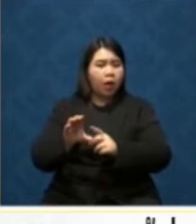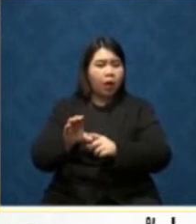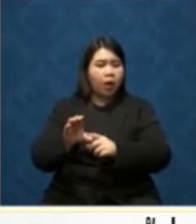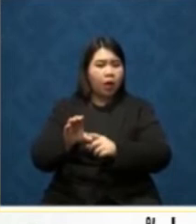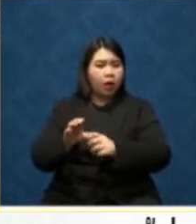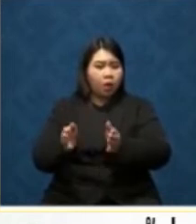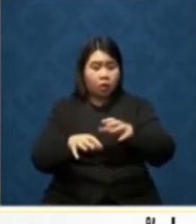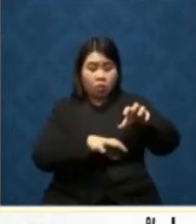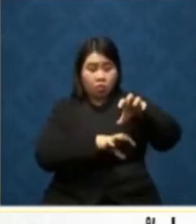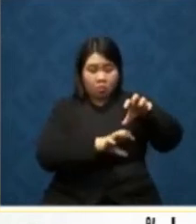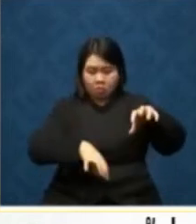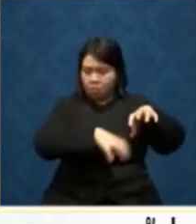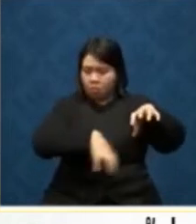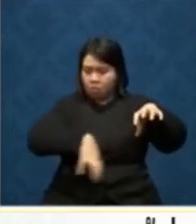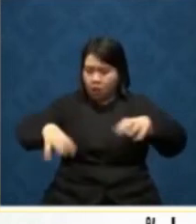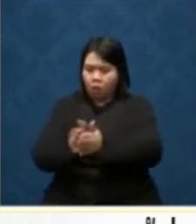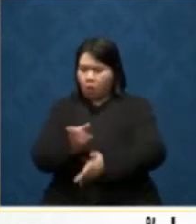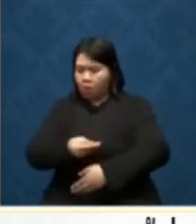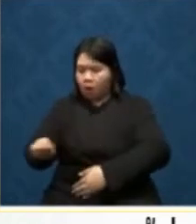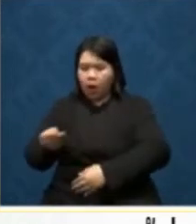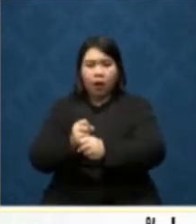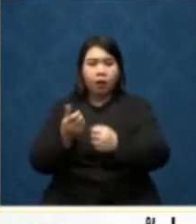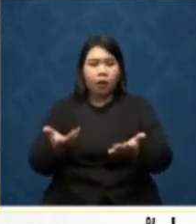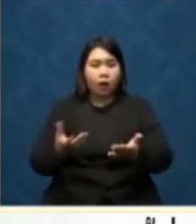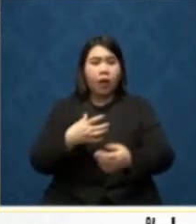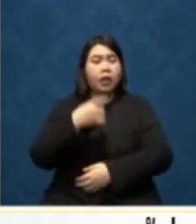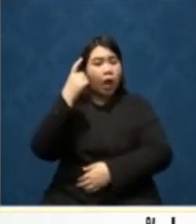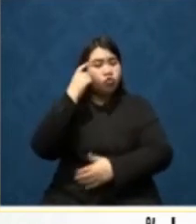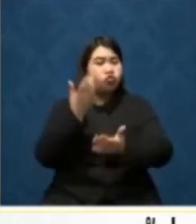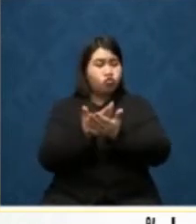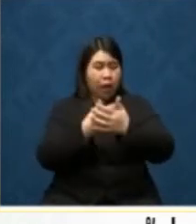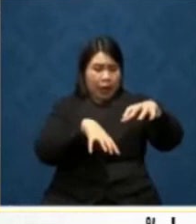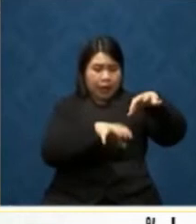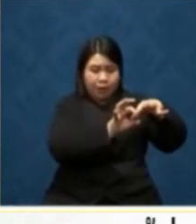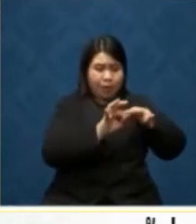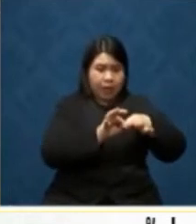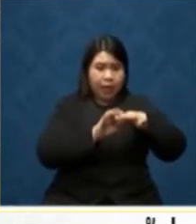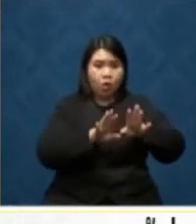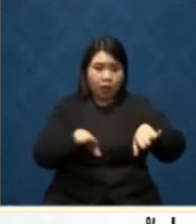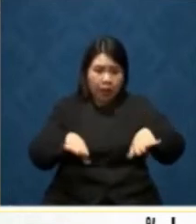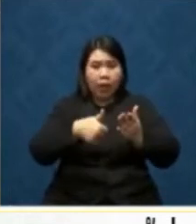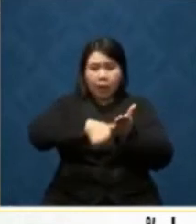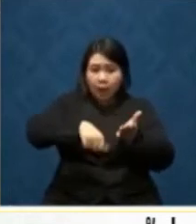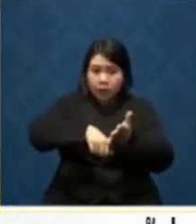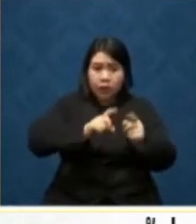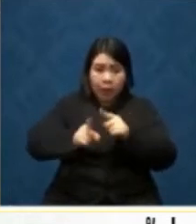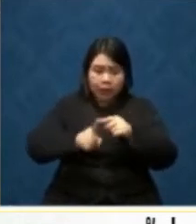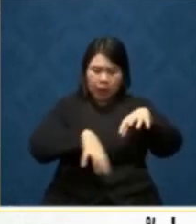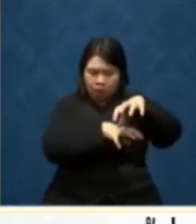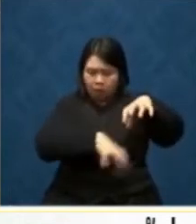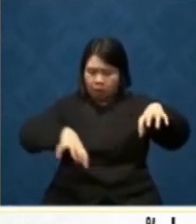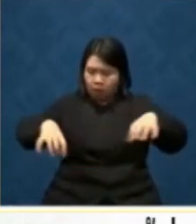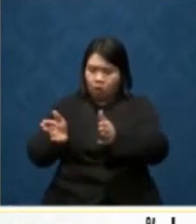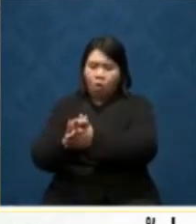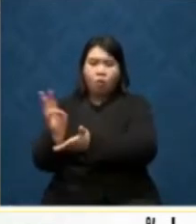ต่ theoท่ตั้งใจทจะให้โบมานก่อนนี้ไปกับมุิธิธ์เอกลชนด้วทภ tasผมอยทำขเขใจประเด Merry แต